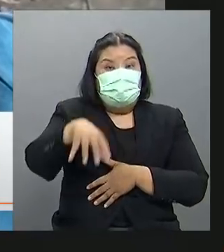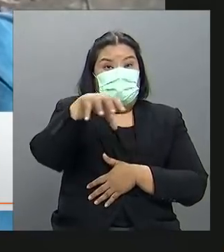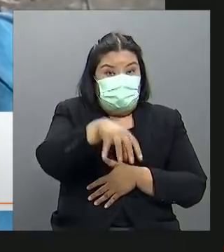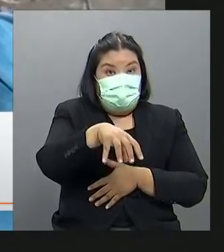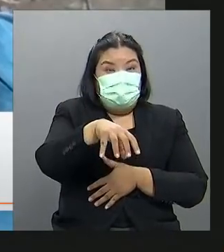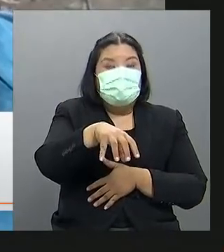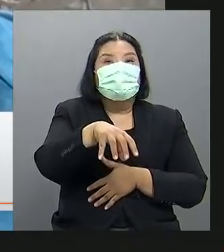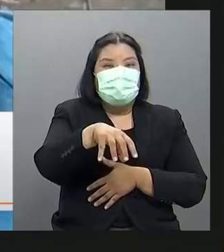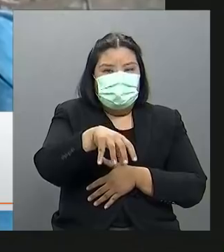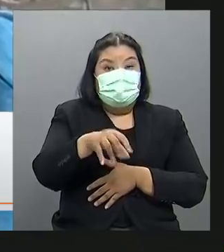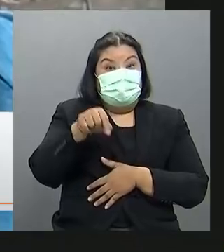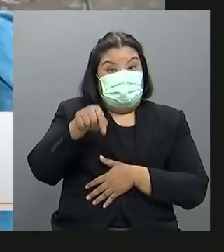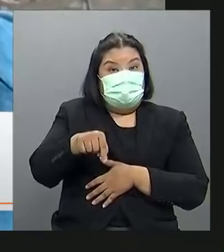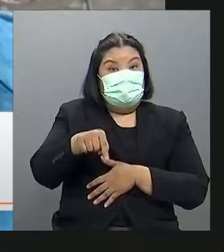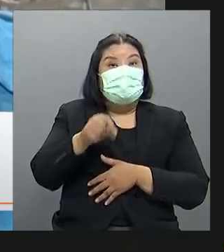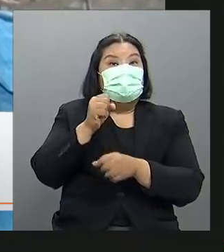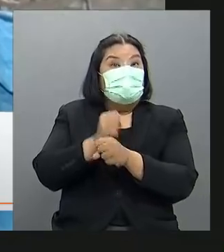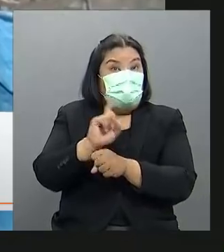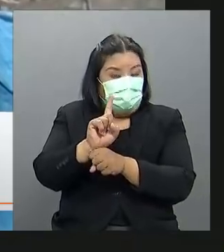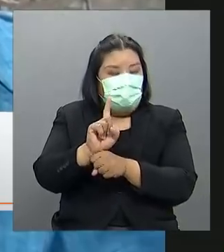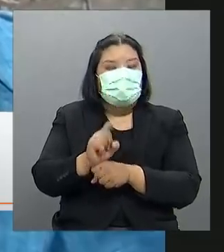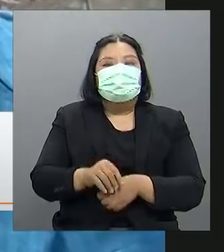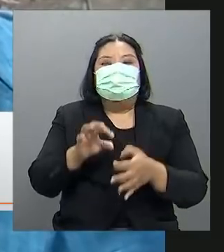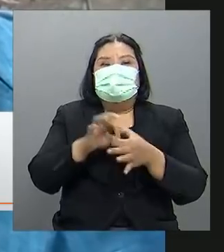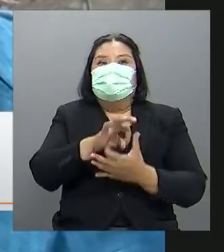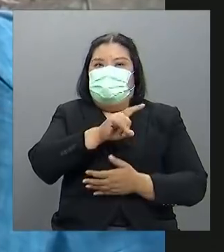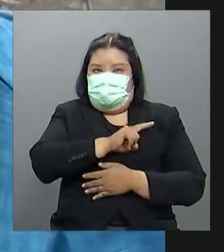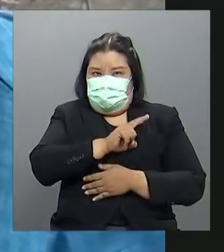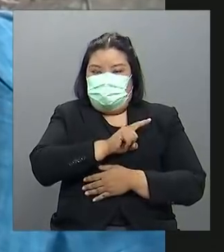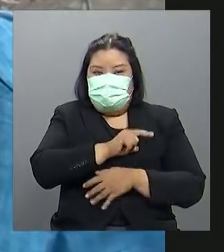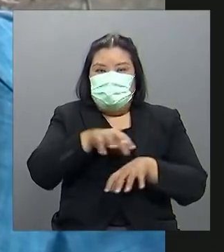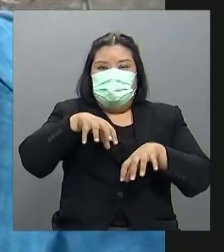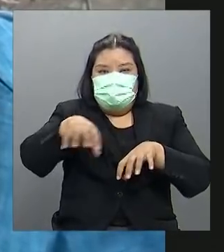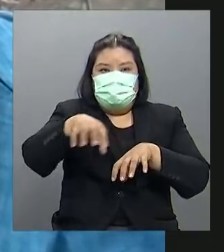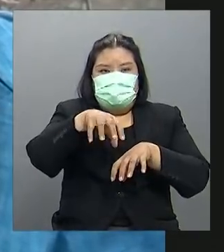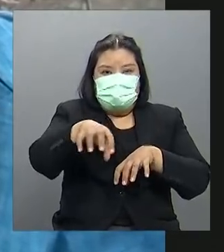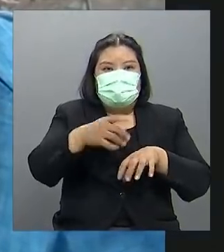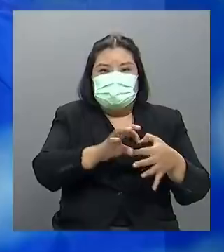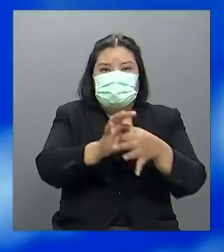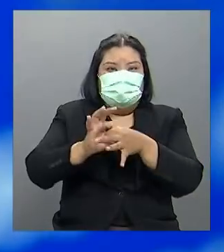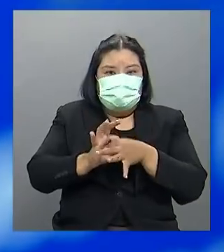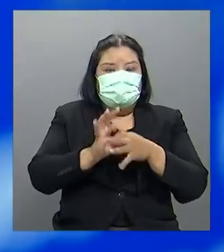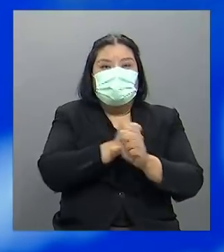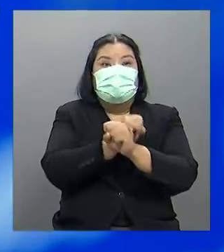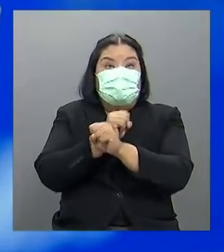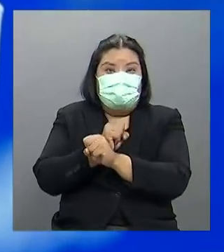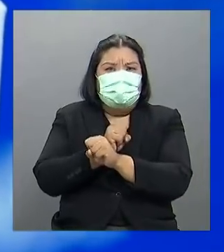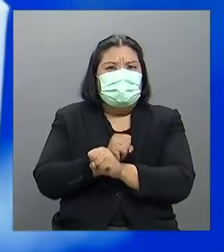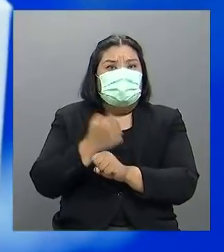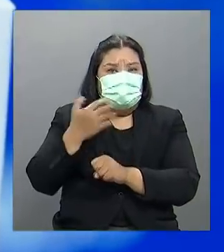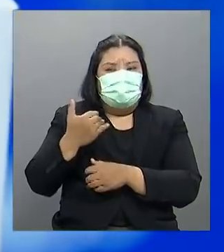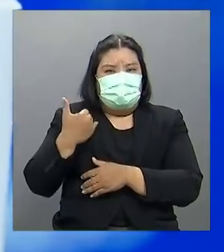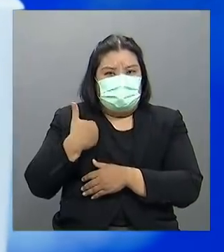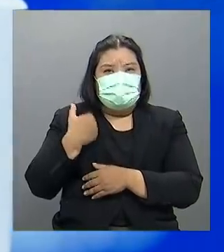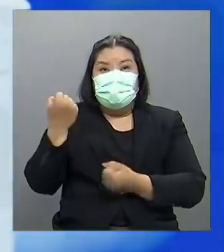ป็นหน่วยงานที่เป็นฟอนต์ไลน์นะคะทำหน้าที่อย่างหนักหน่วงในการที่นำรถพระราชทานนะคะทั้งในส่วนเก็บเชื้อแล้